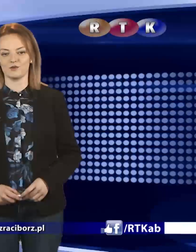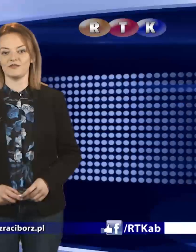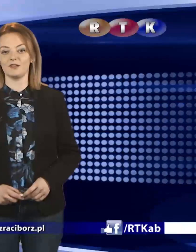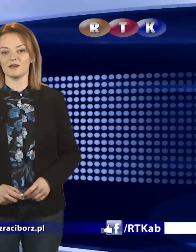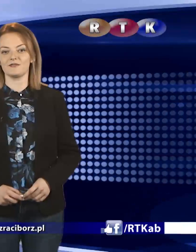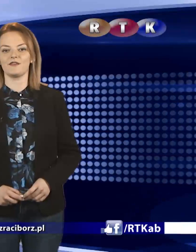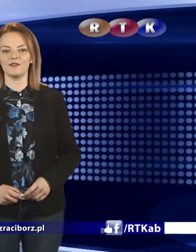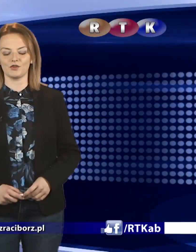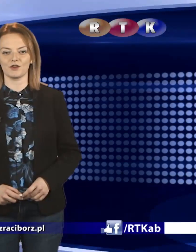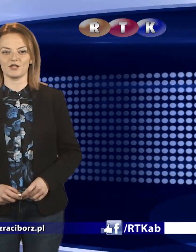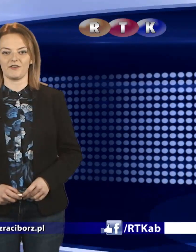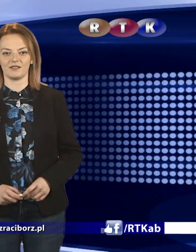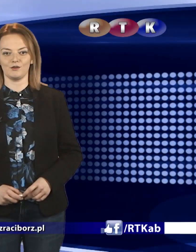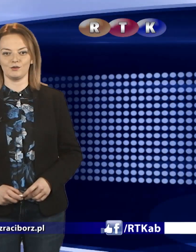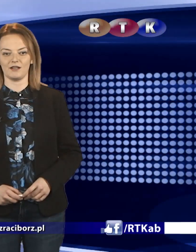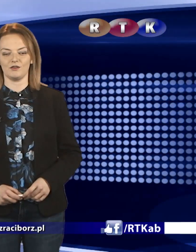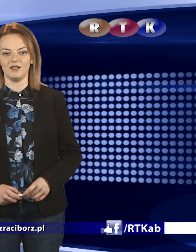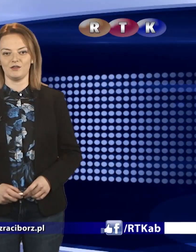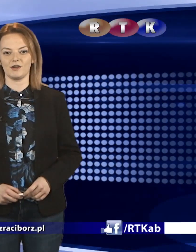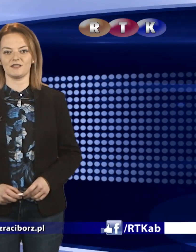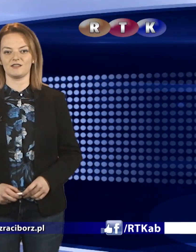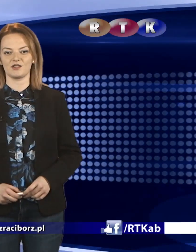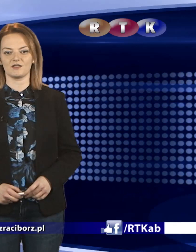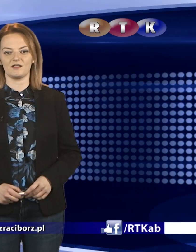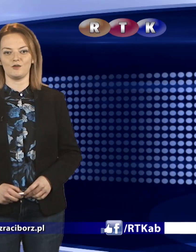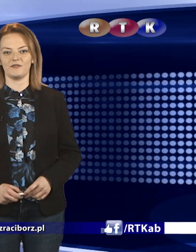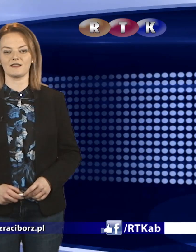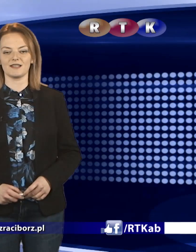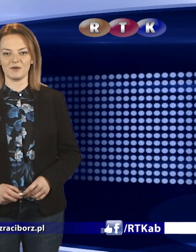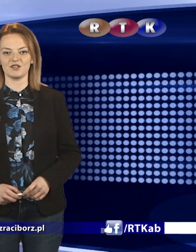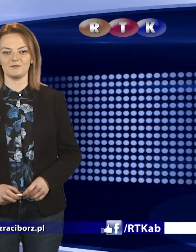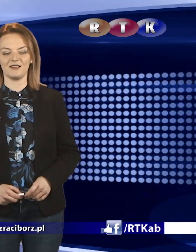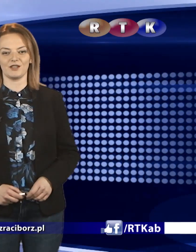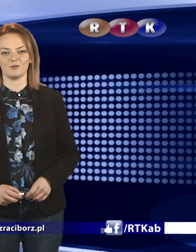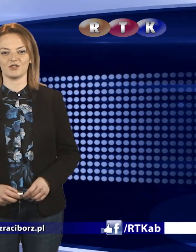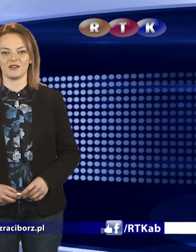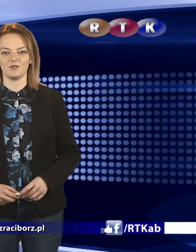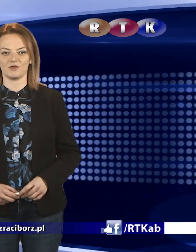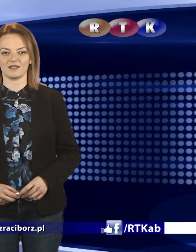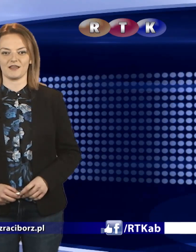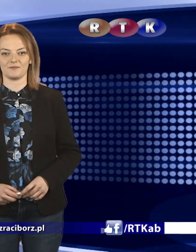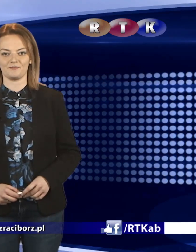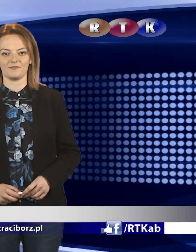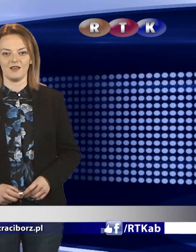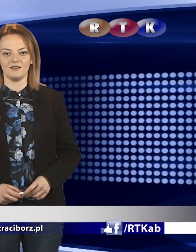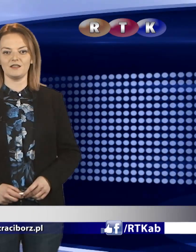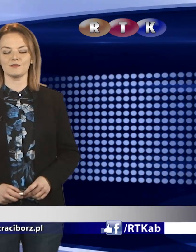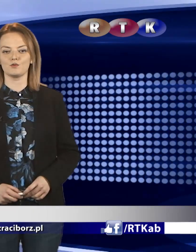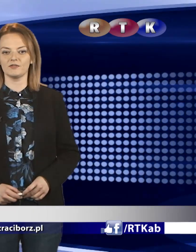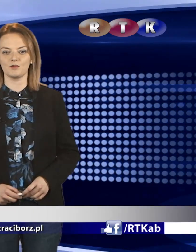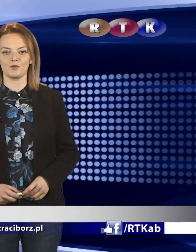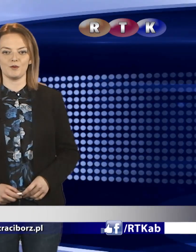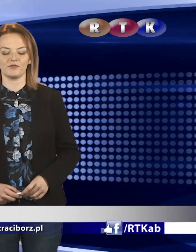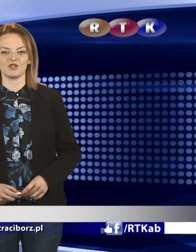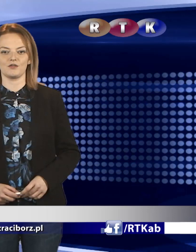Dobry wieczór, witam Państwa we wtorek, 4 lutego. Joanna Jędraszczyk-Kałówak, zapraszam na Wiadomości Raciborskie. Jednym